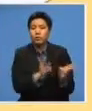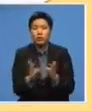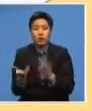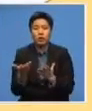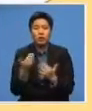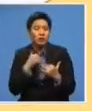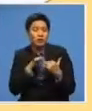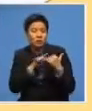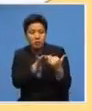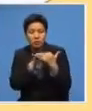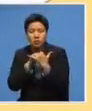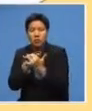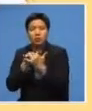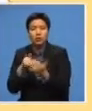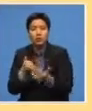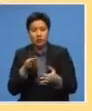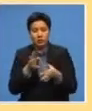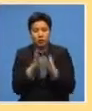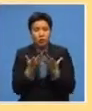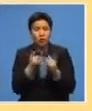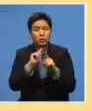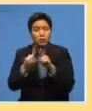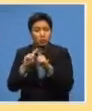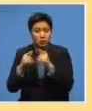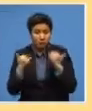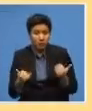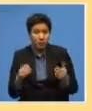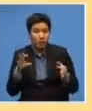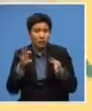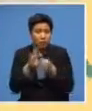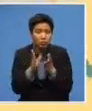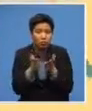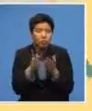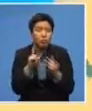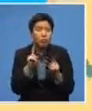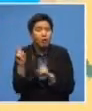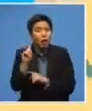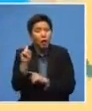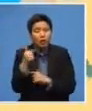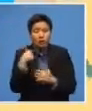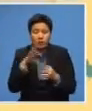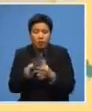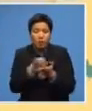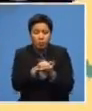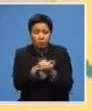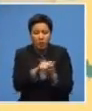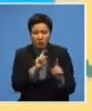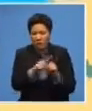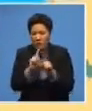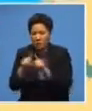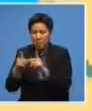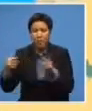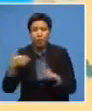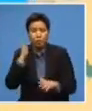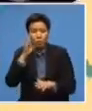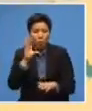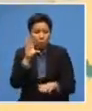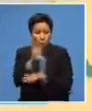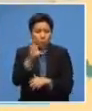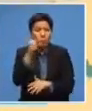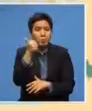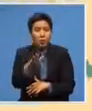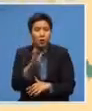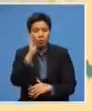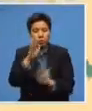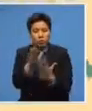ติดต่อสื่อสารโทรคมนาคมการอะไรล่ะการให้บริการมันมากขึ้นมากขึ้นแล้วเราก็คุมไม่ได้นี่แหละประเทศ